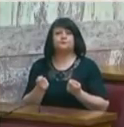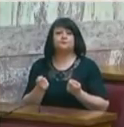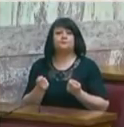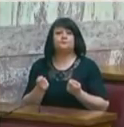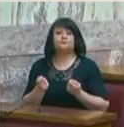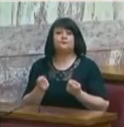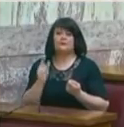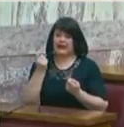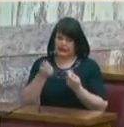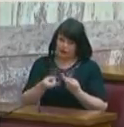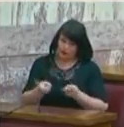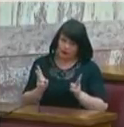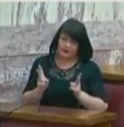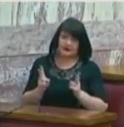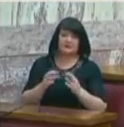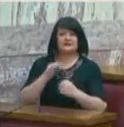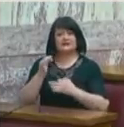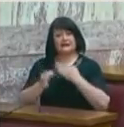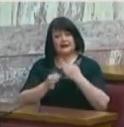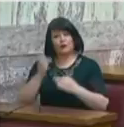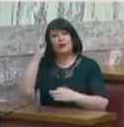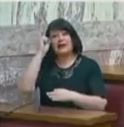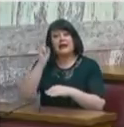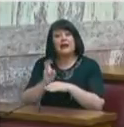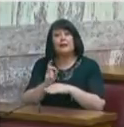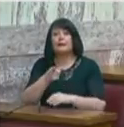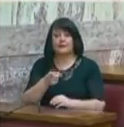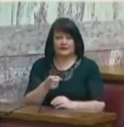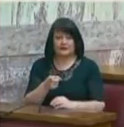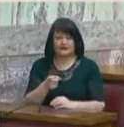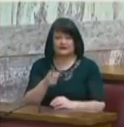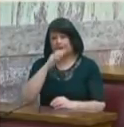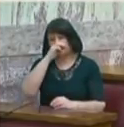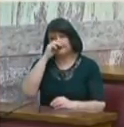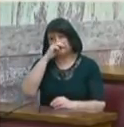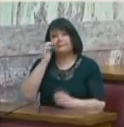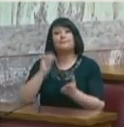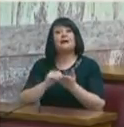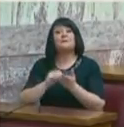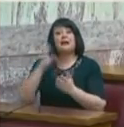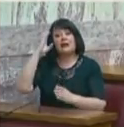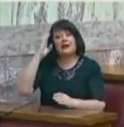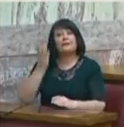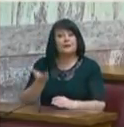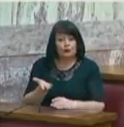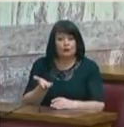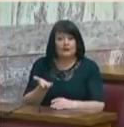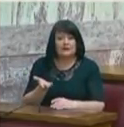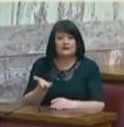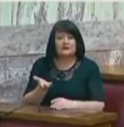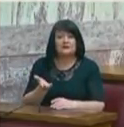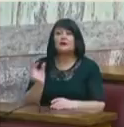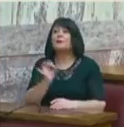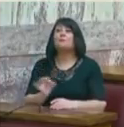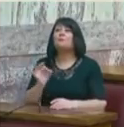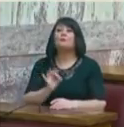Επιτρέψτε μου να σας θυμίσω, να θυμηθούμε ξανά πού βρέθηκε η χώρα εκείνη